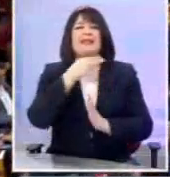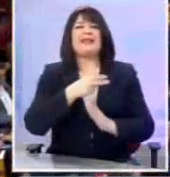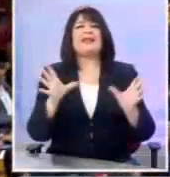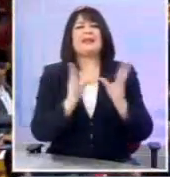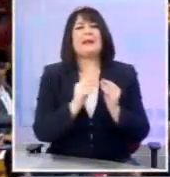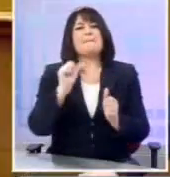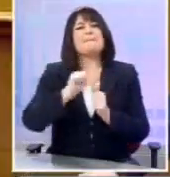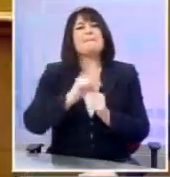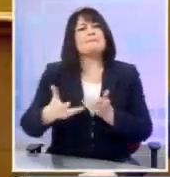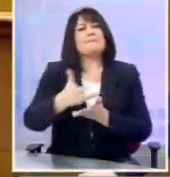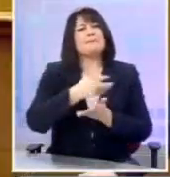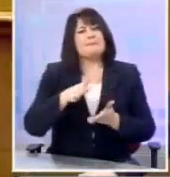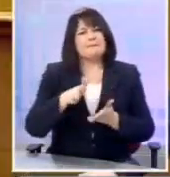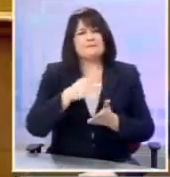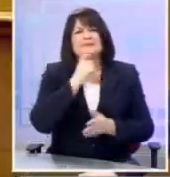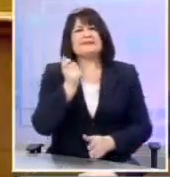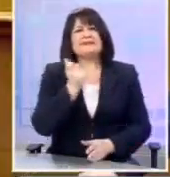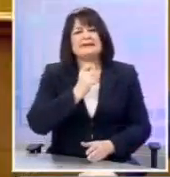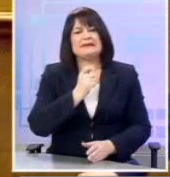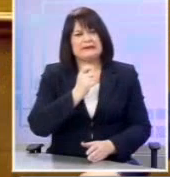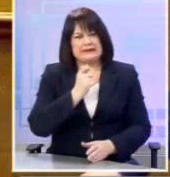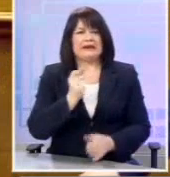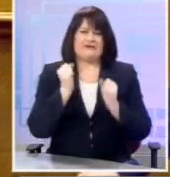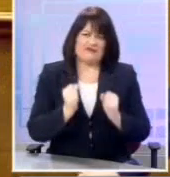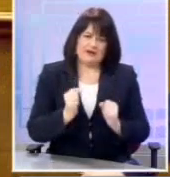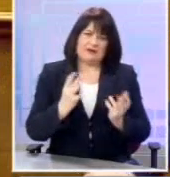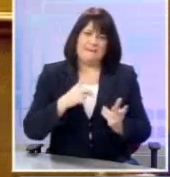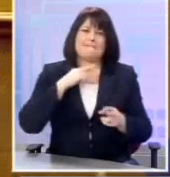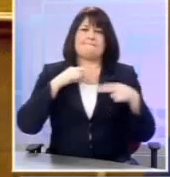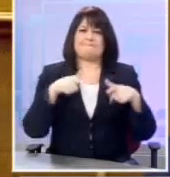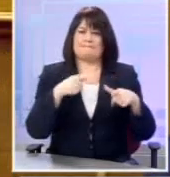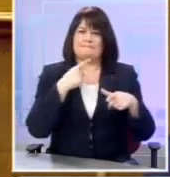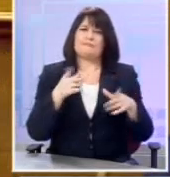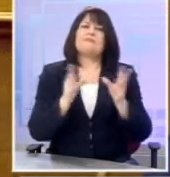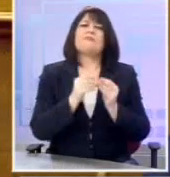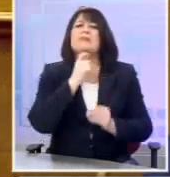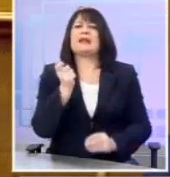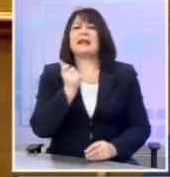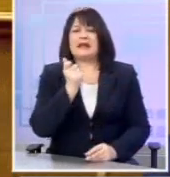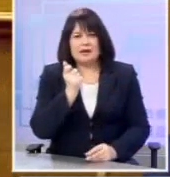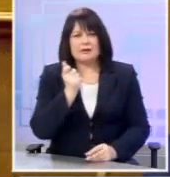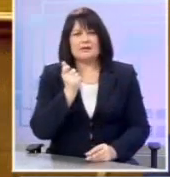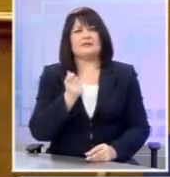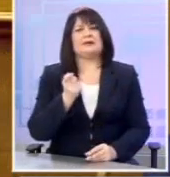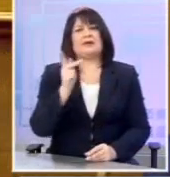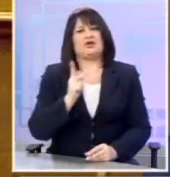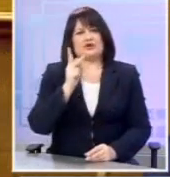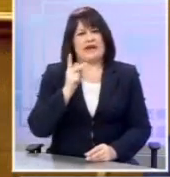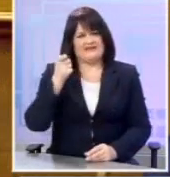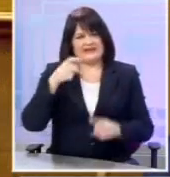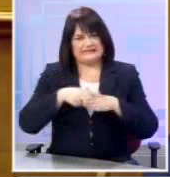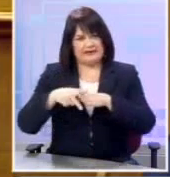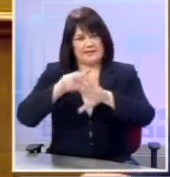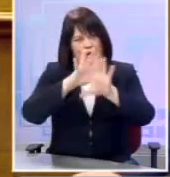μηνιαίου εισοδήματος από συντάξεις κύριες και επικουρικές για τους συνταξιούχους όλων των φορέων κοινωνικής ασφάλισης και